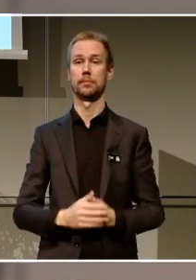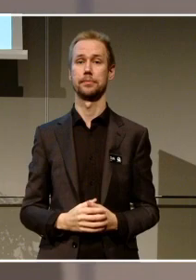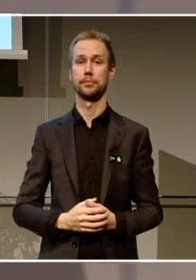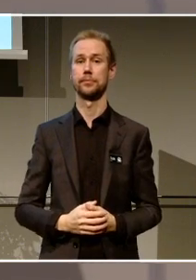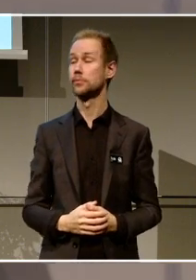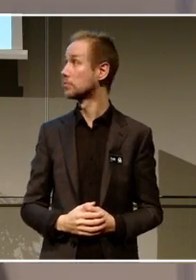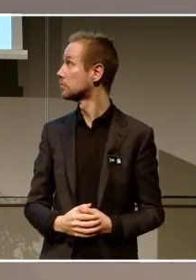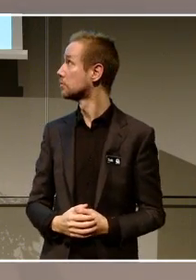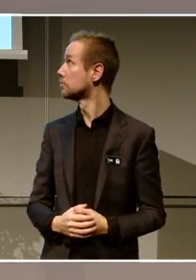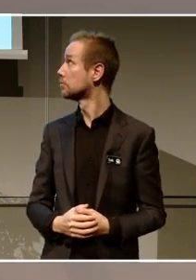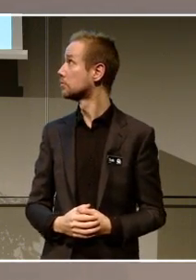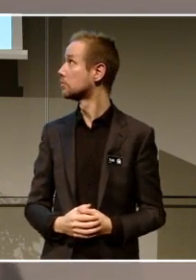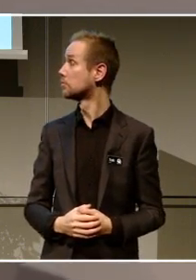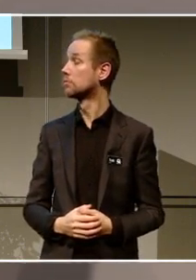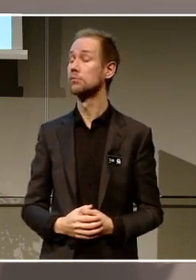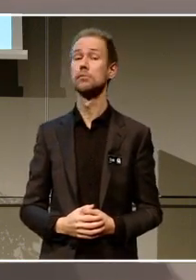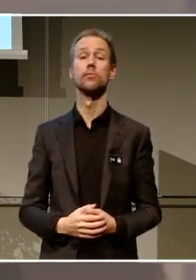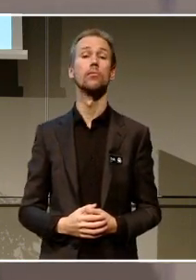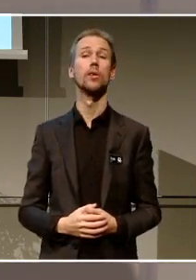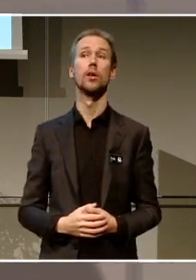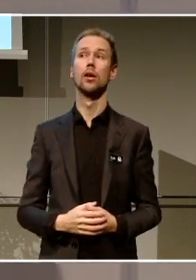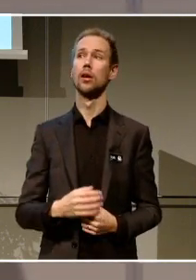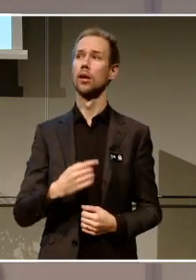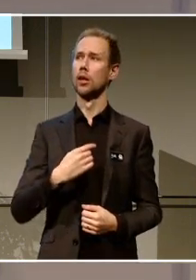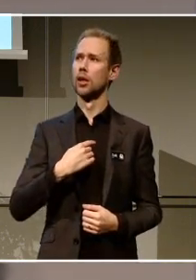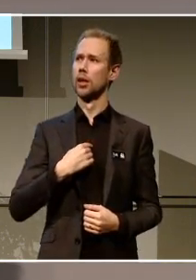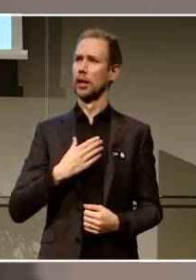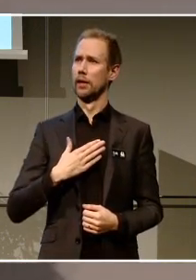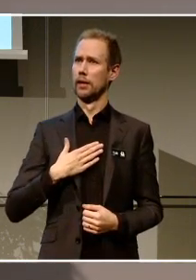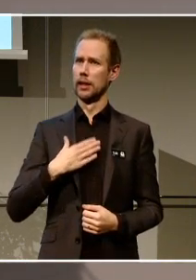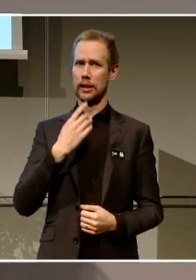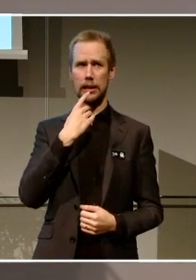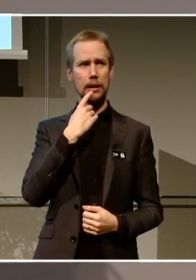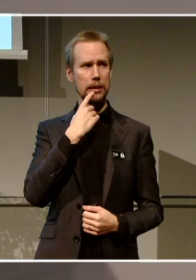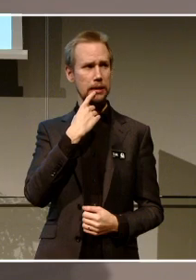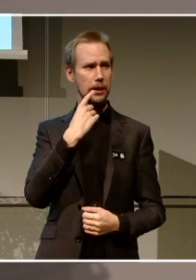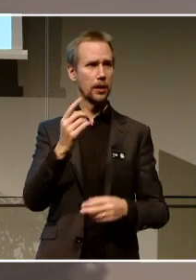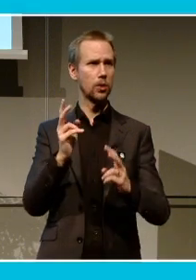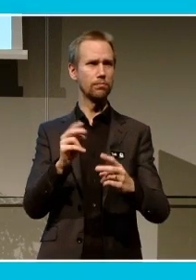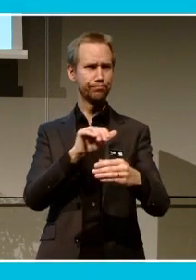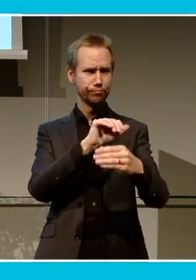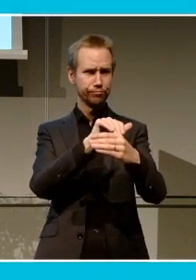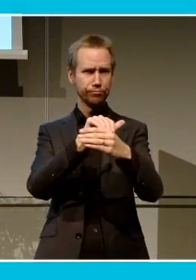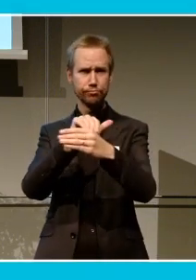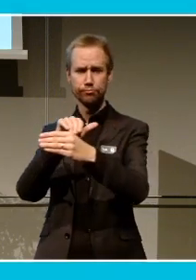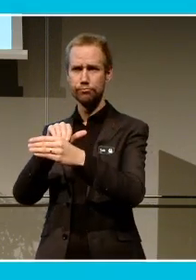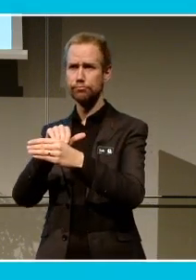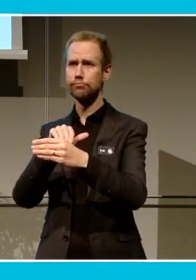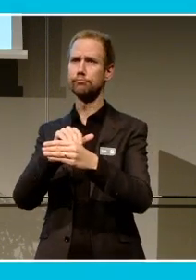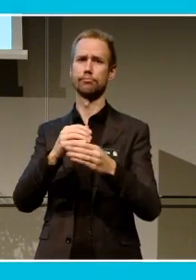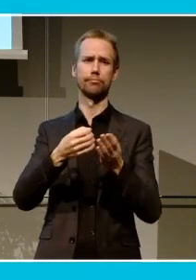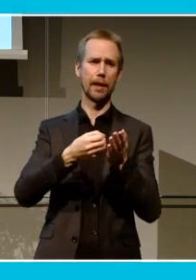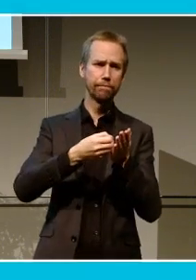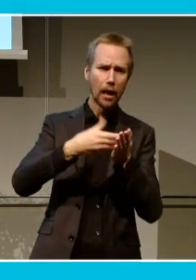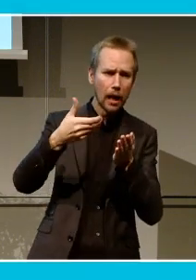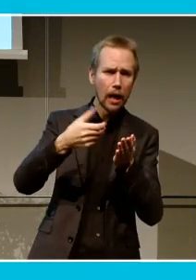Och det innebär att jag skulle vilja säga att jag skickar med att vi förstår att värden och normer, vilka som ska använda och hur vi